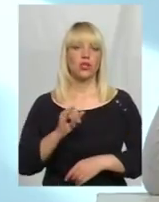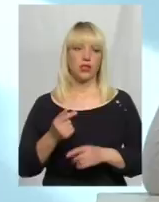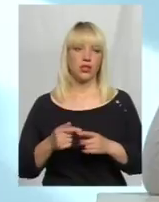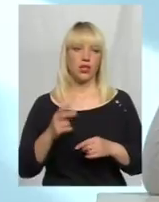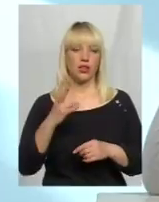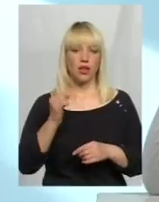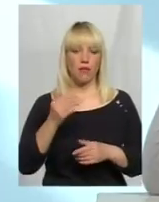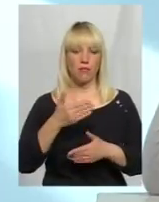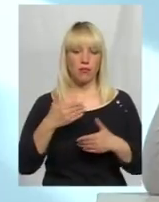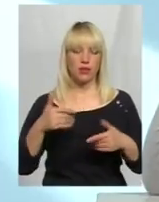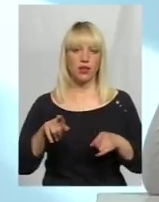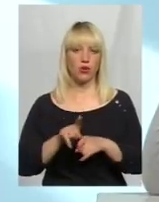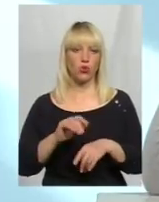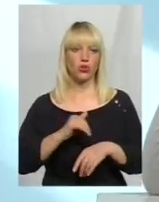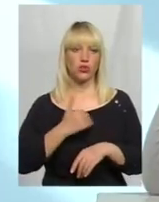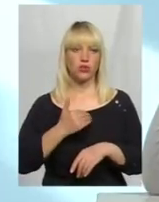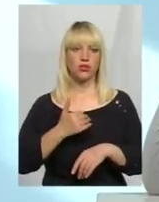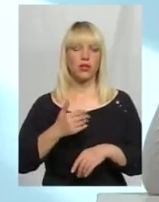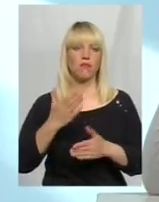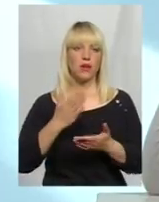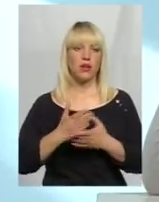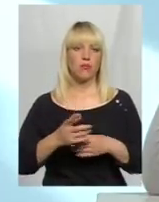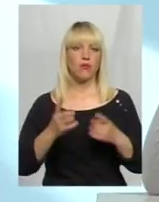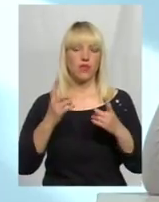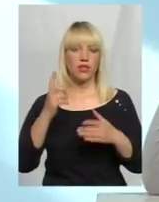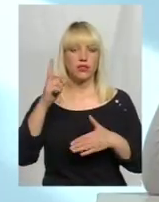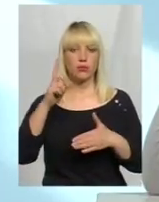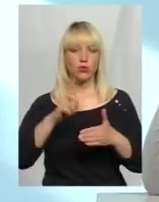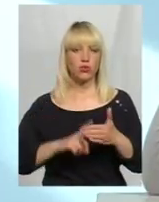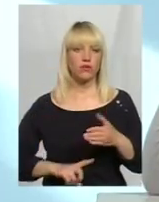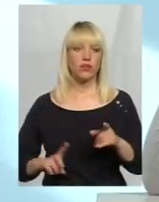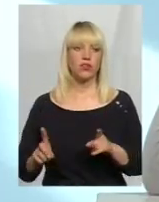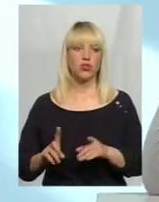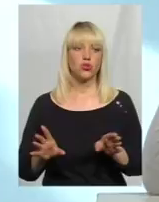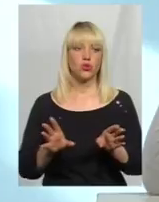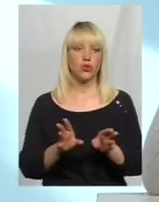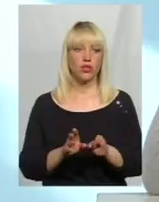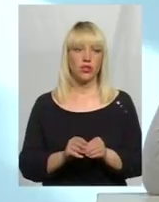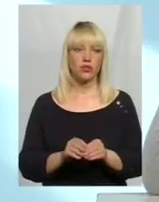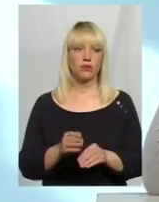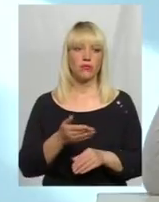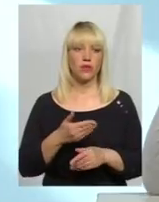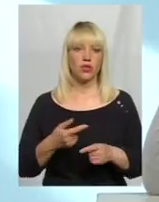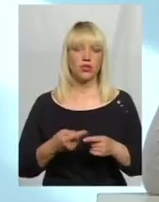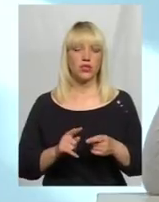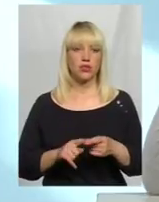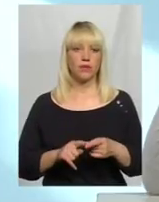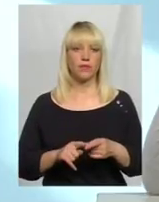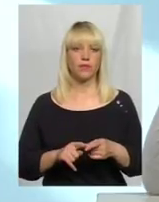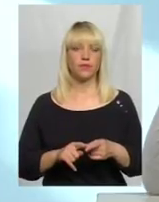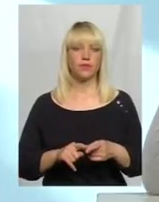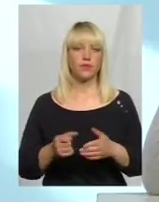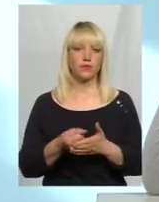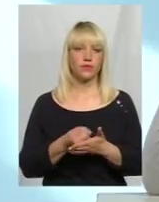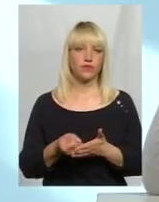такого хотілося. Ну, я ж кажу, маємо дуже великі сподівання, що разом ми цю скалу долупаємо